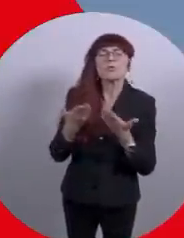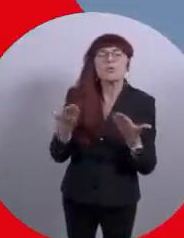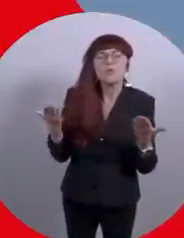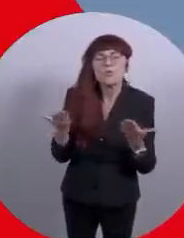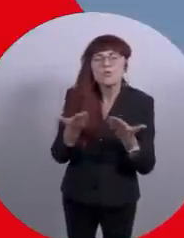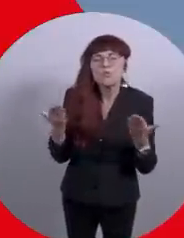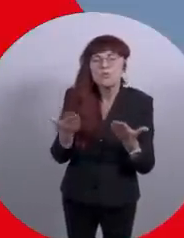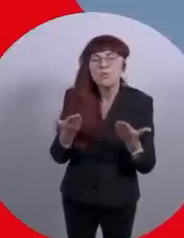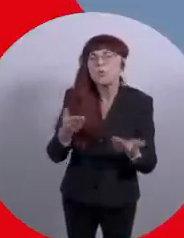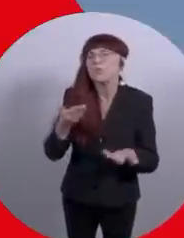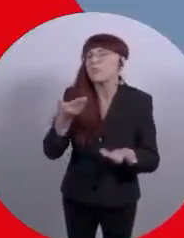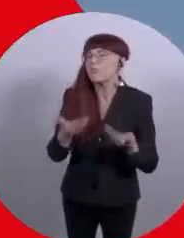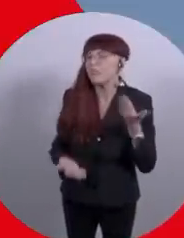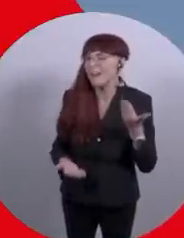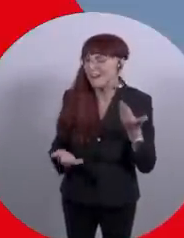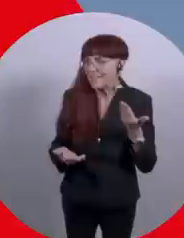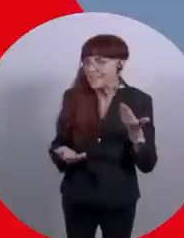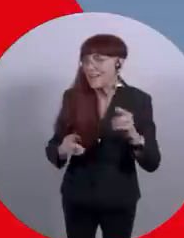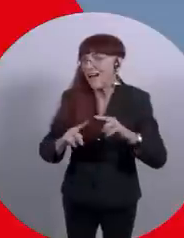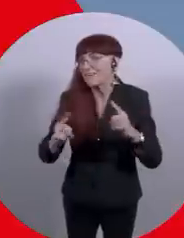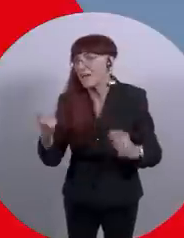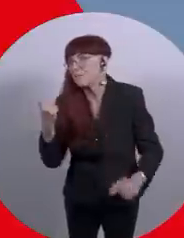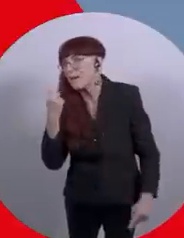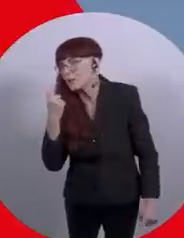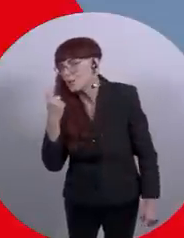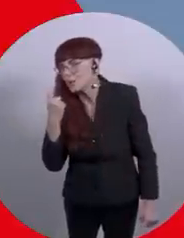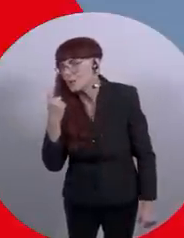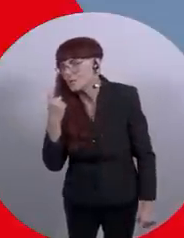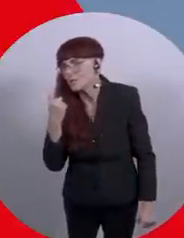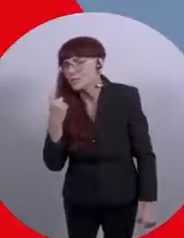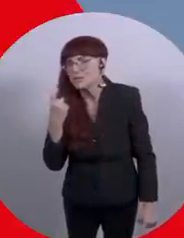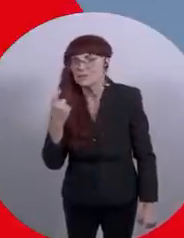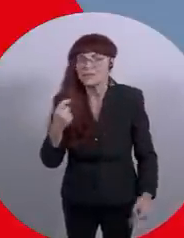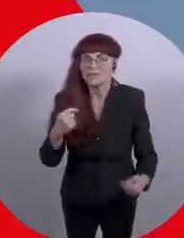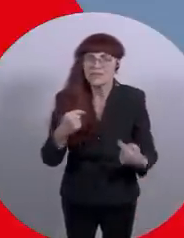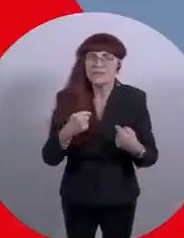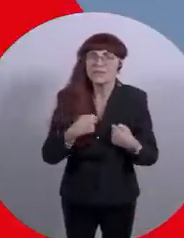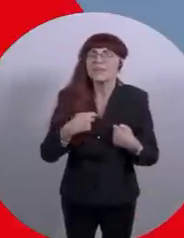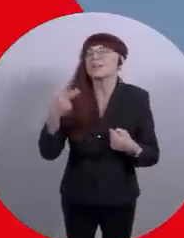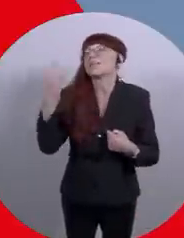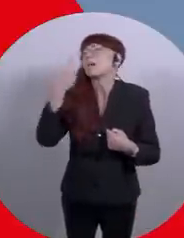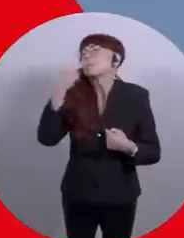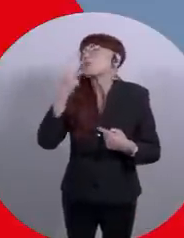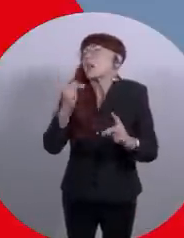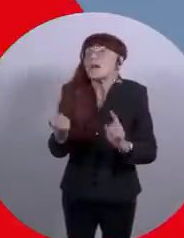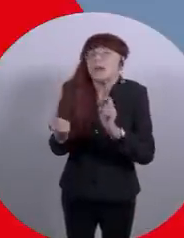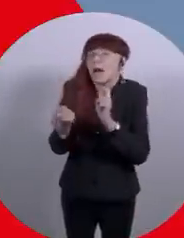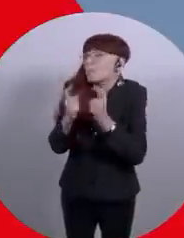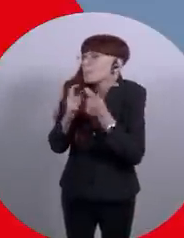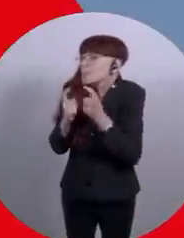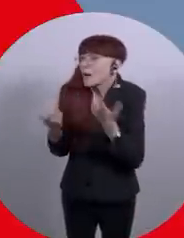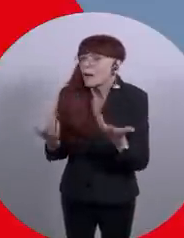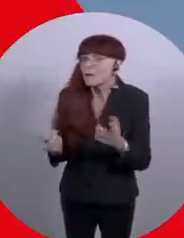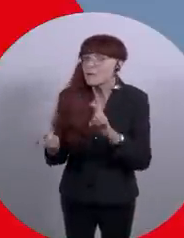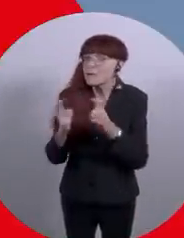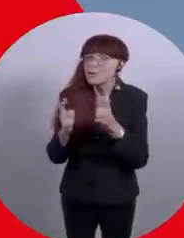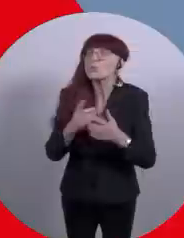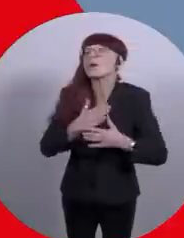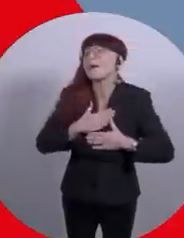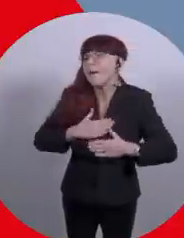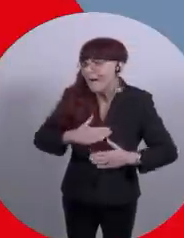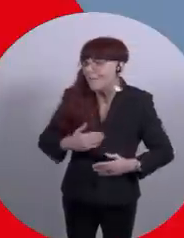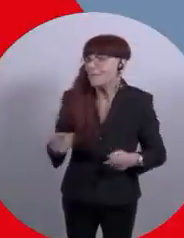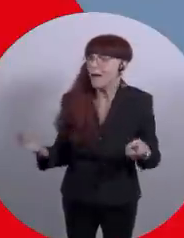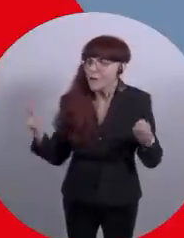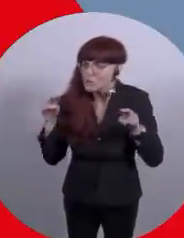Differenz in der Betrachtungsweise gibt ich kann nur einladen natürlich reden natürlich schauen was ist miteinander